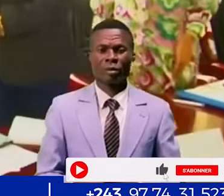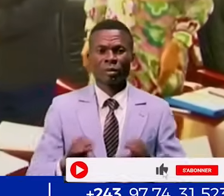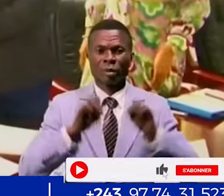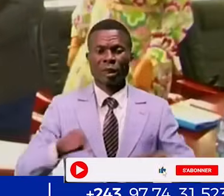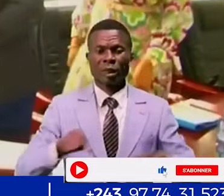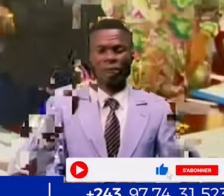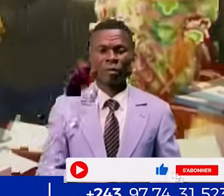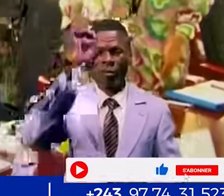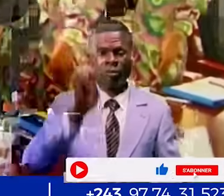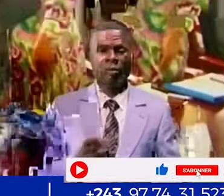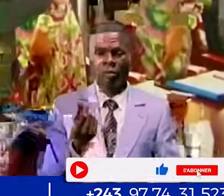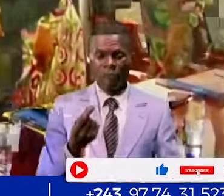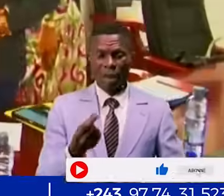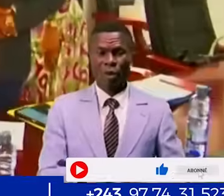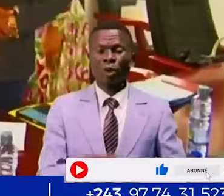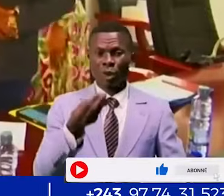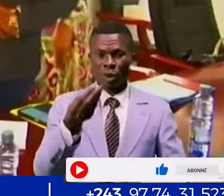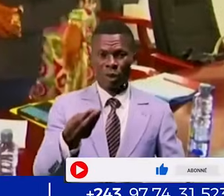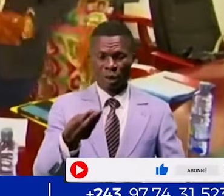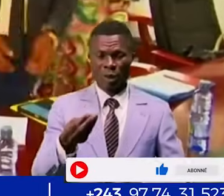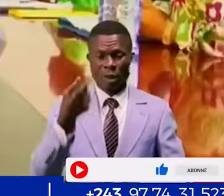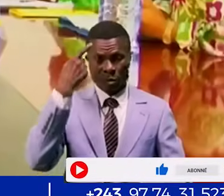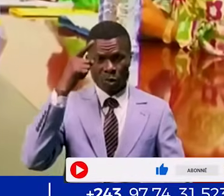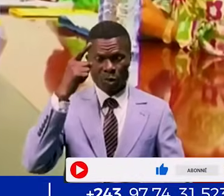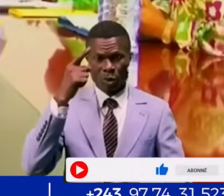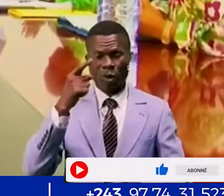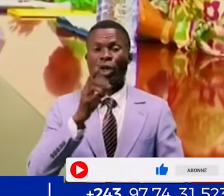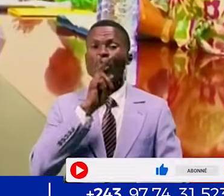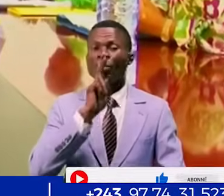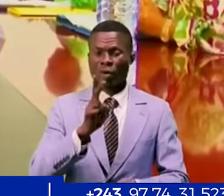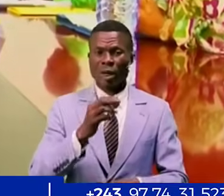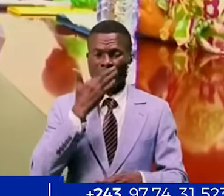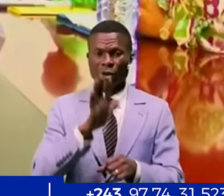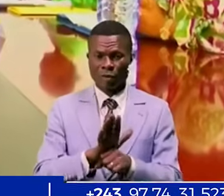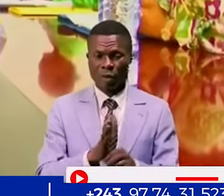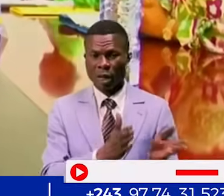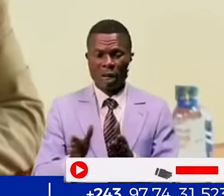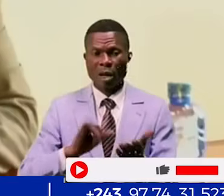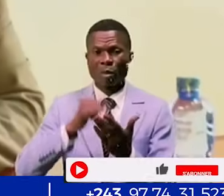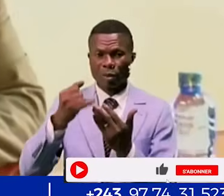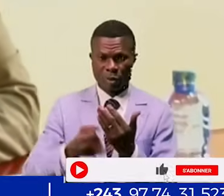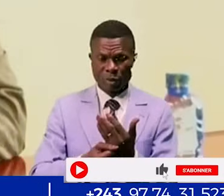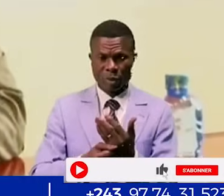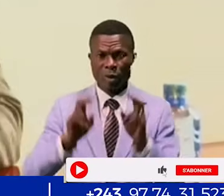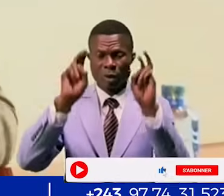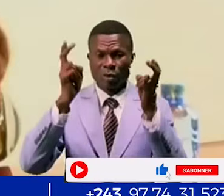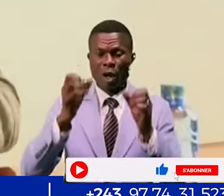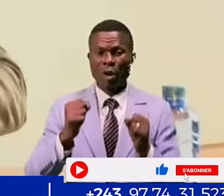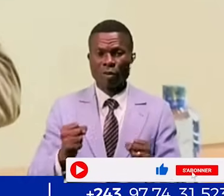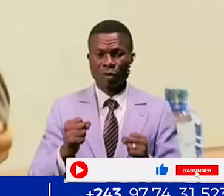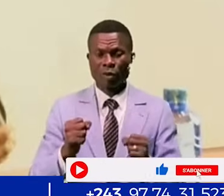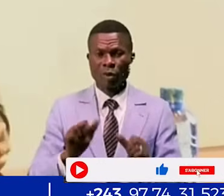50 millions de c'est l'enveloppe allouée pour la matérialisation concrète de l'aménagement du projet Ville durable